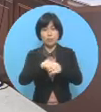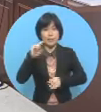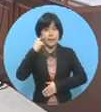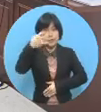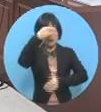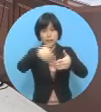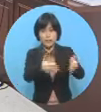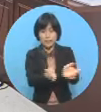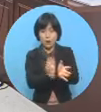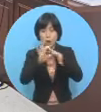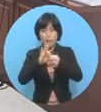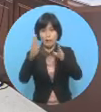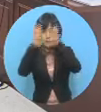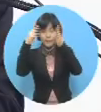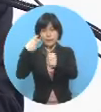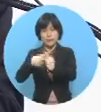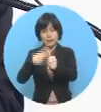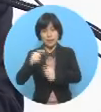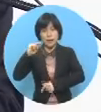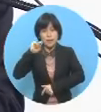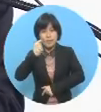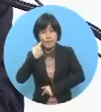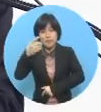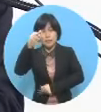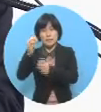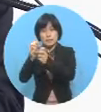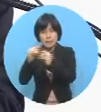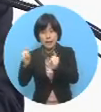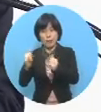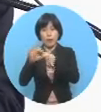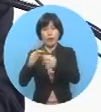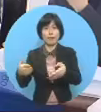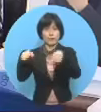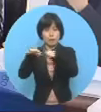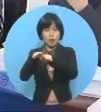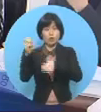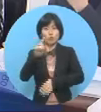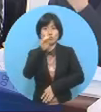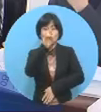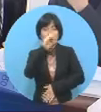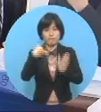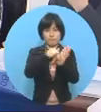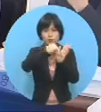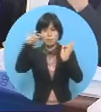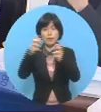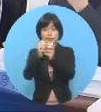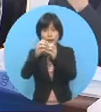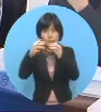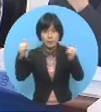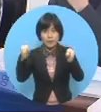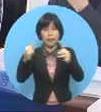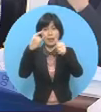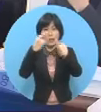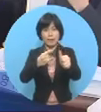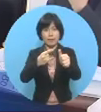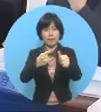현재 지역의 문화예술단체, 관련 교수, 예술인, 유관기관, 그리고